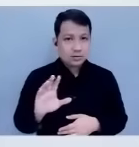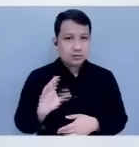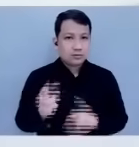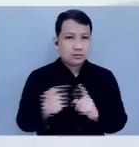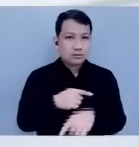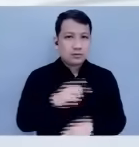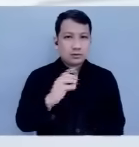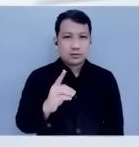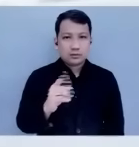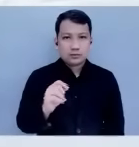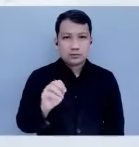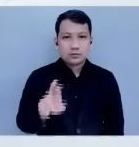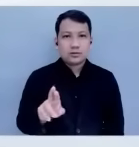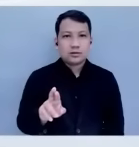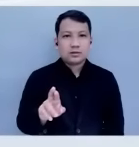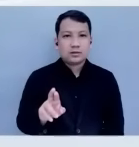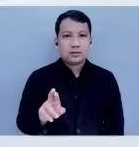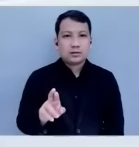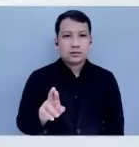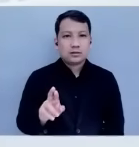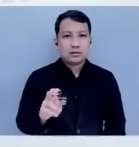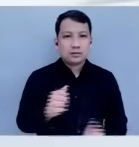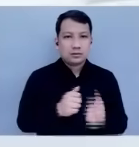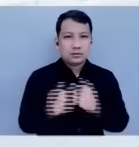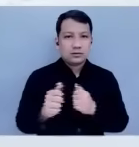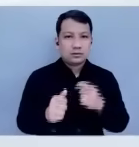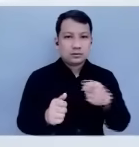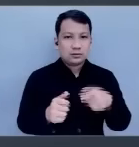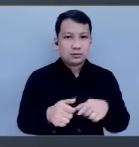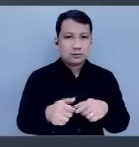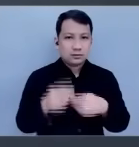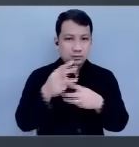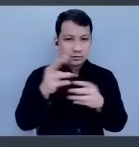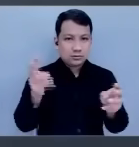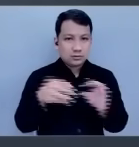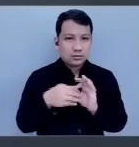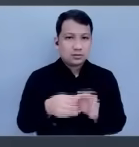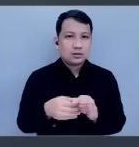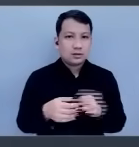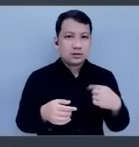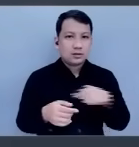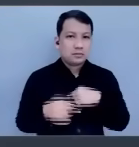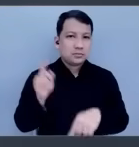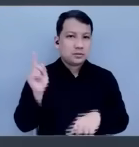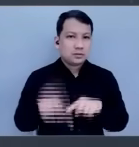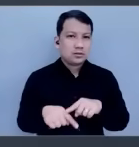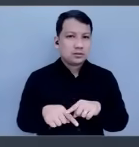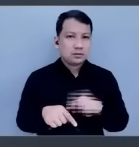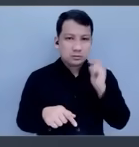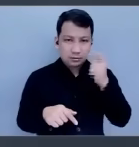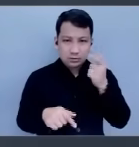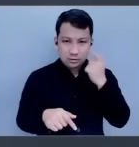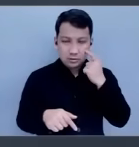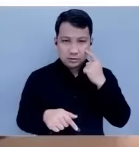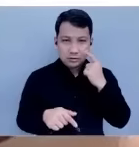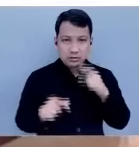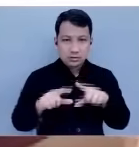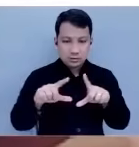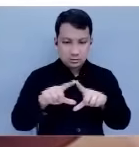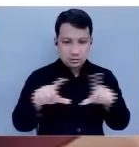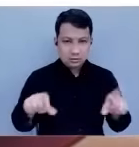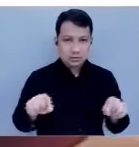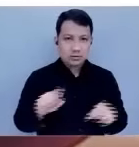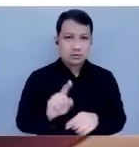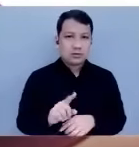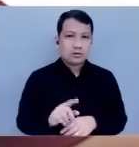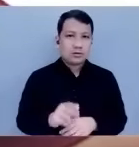DOTR. May vehicle pass pa nga ito ng DOTR sa windshield ng sasakyan pero hindi naman naka-government plate. Inabutan namin doon. Anong